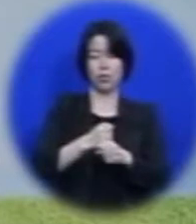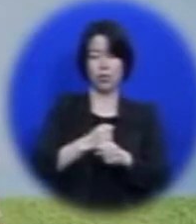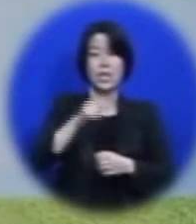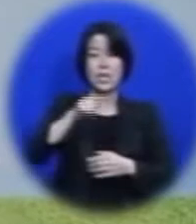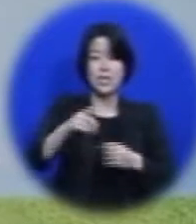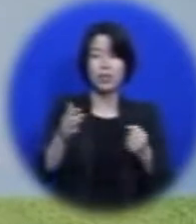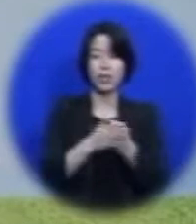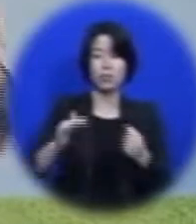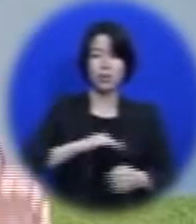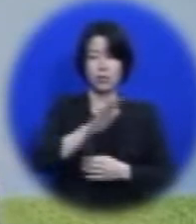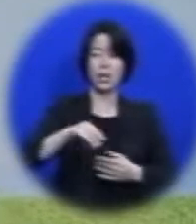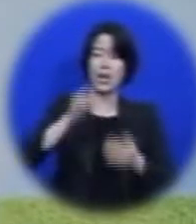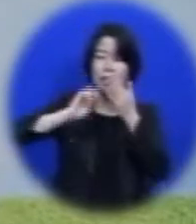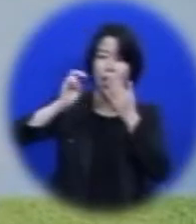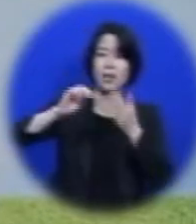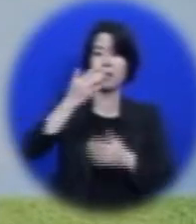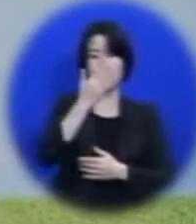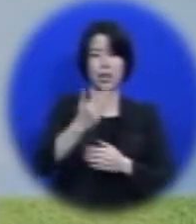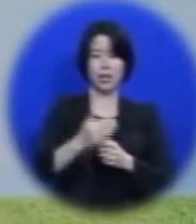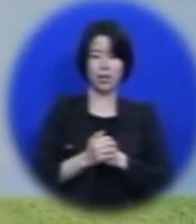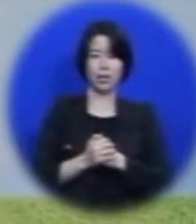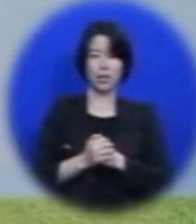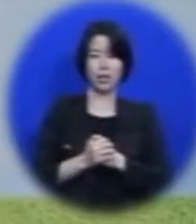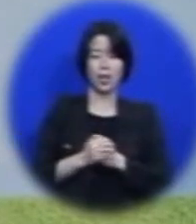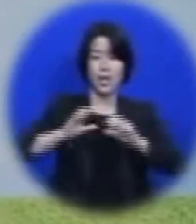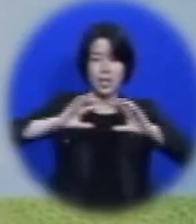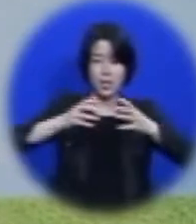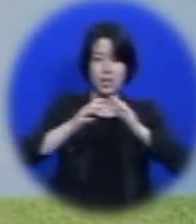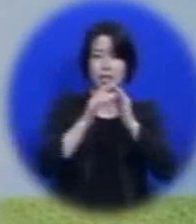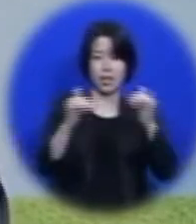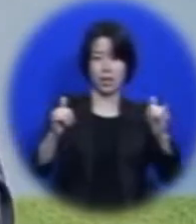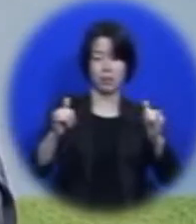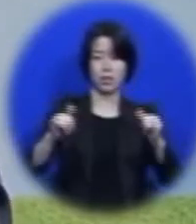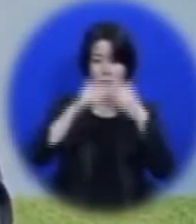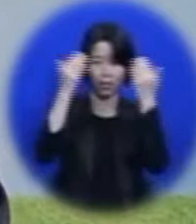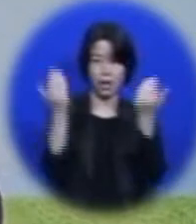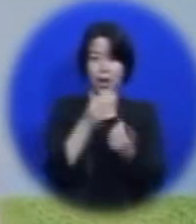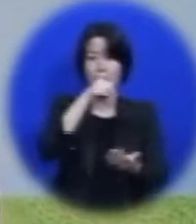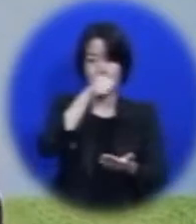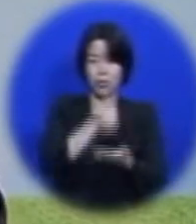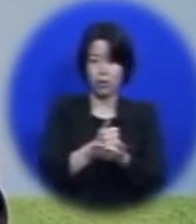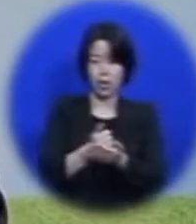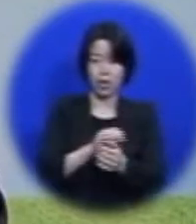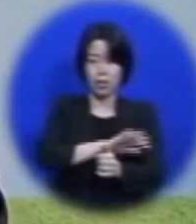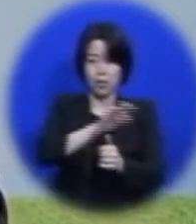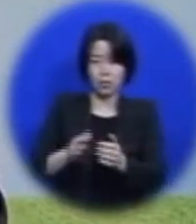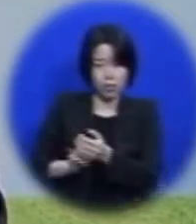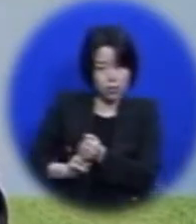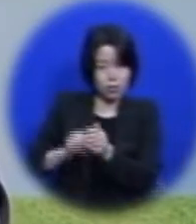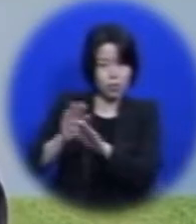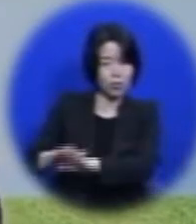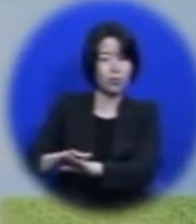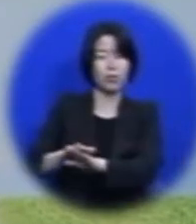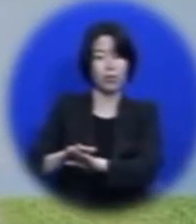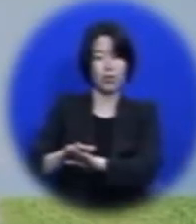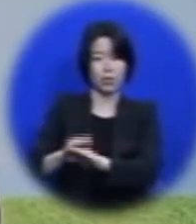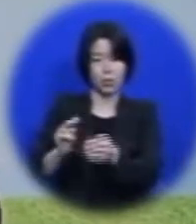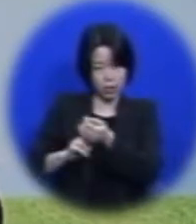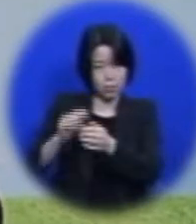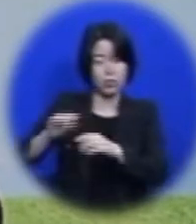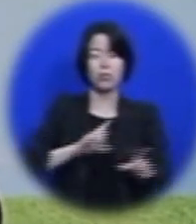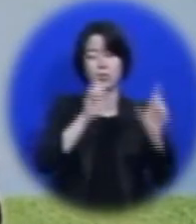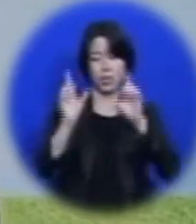이것 때문에 우리가 찬양하는 거예요. 세상 사람들은 다 죄를 묻어두고 살잖아요. 감추고